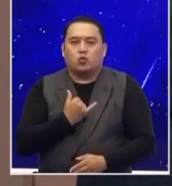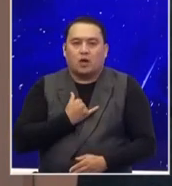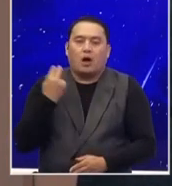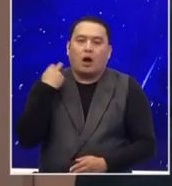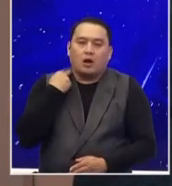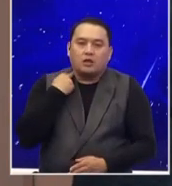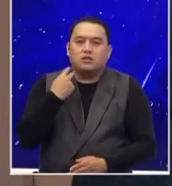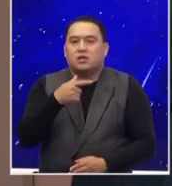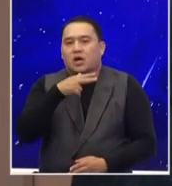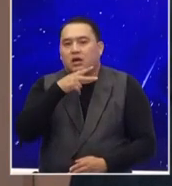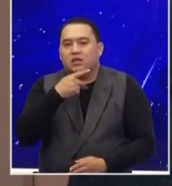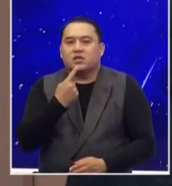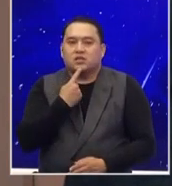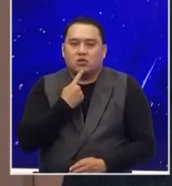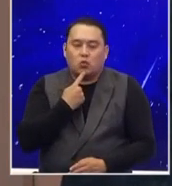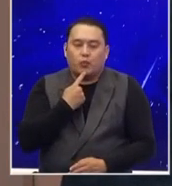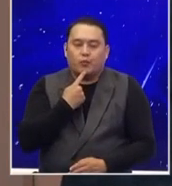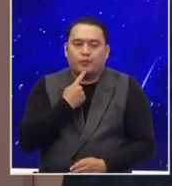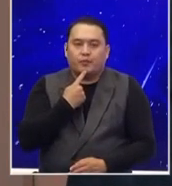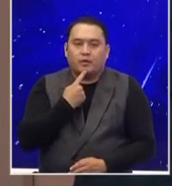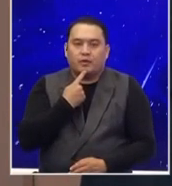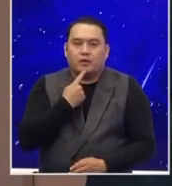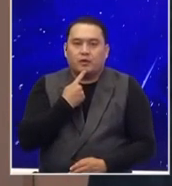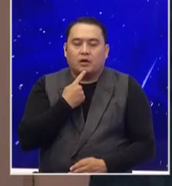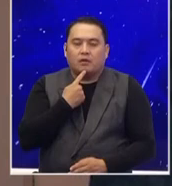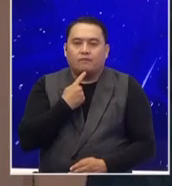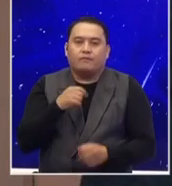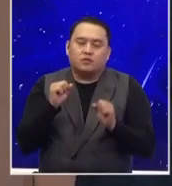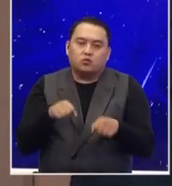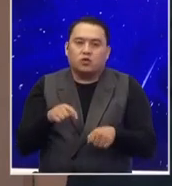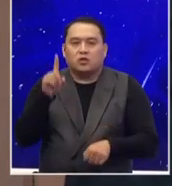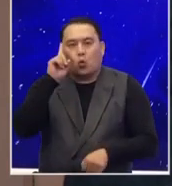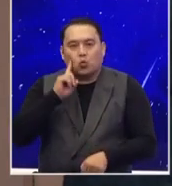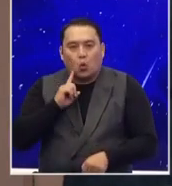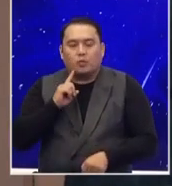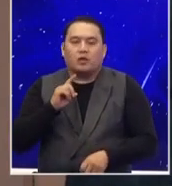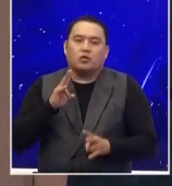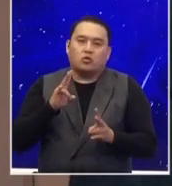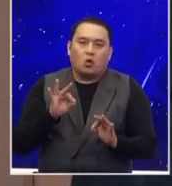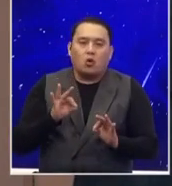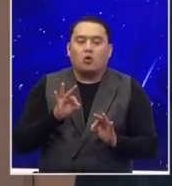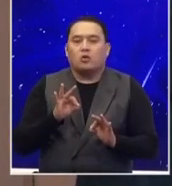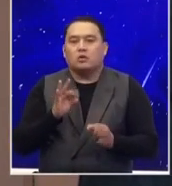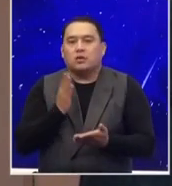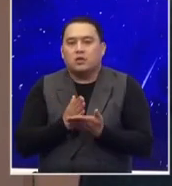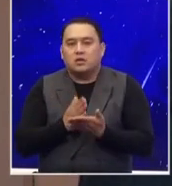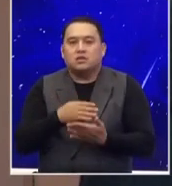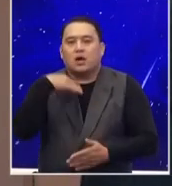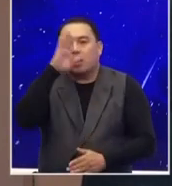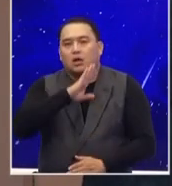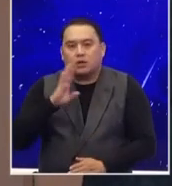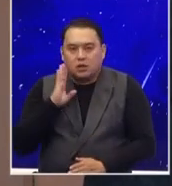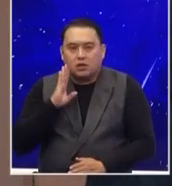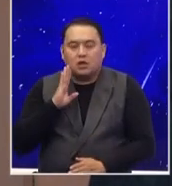языку, и корейскому языку. Поэтому, с одной стороны, это удобно, но достаточно многие и родители,